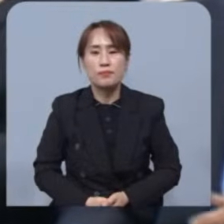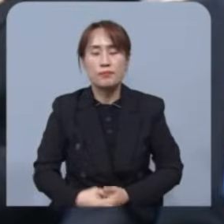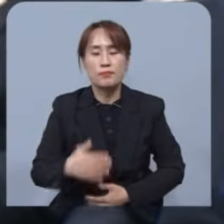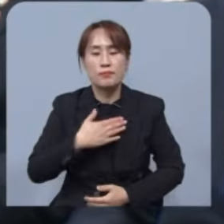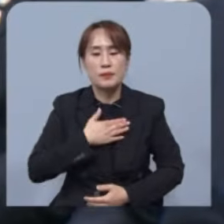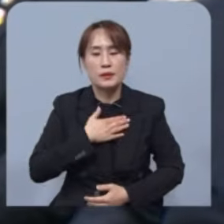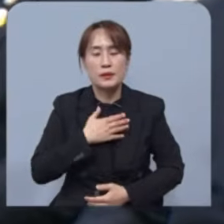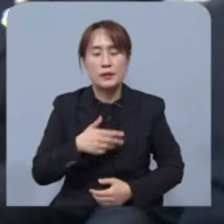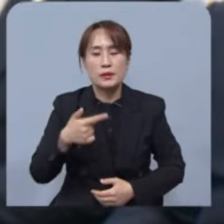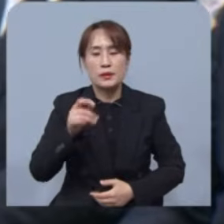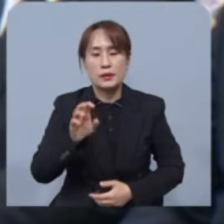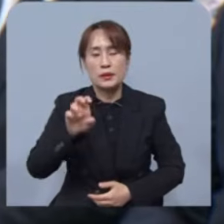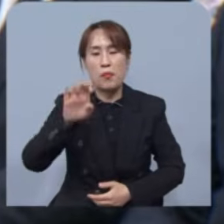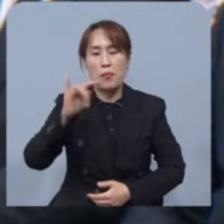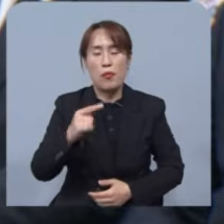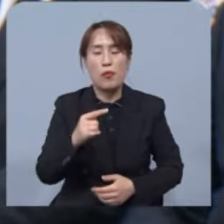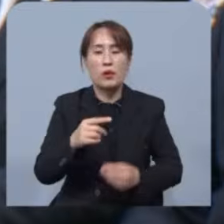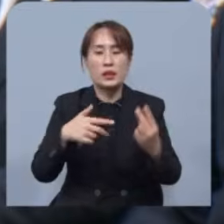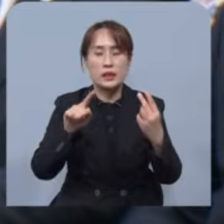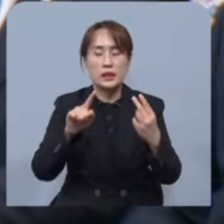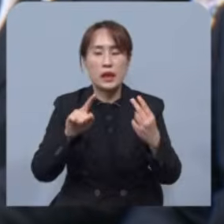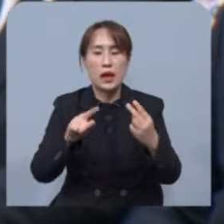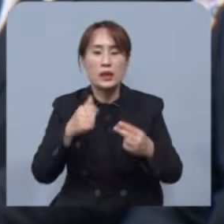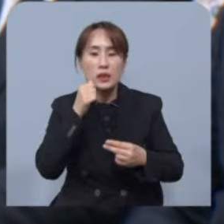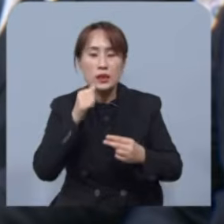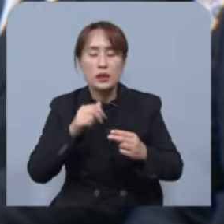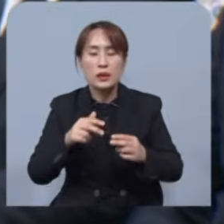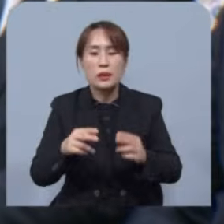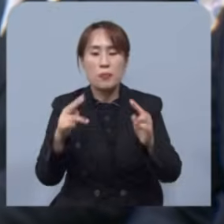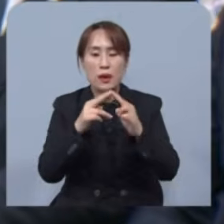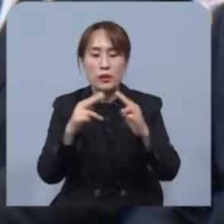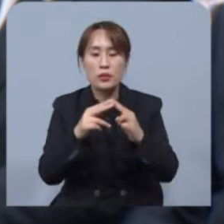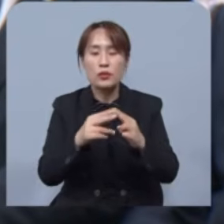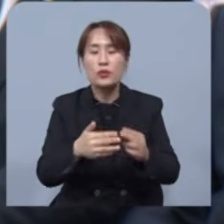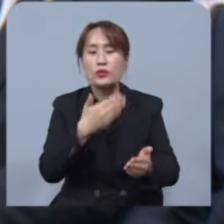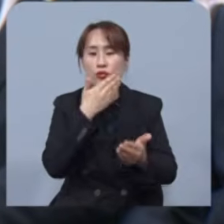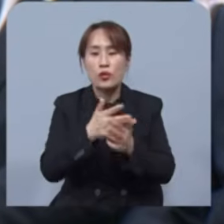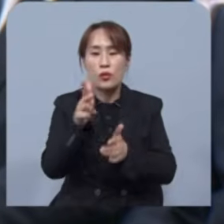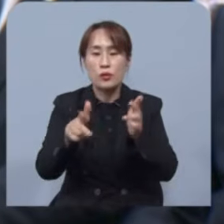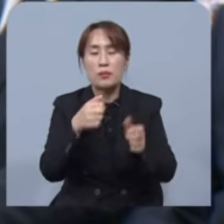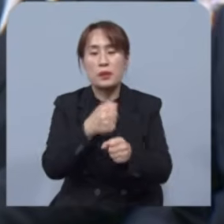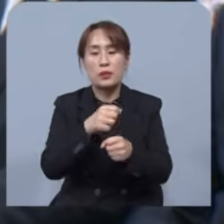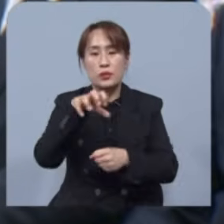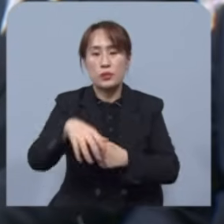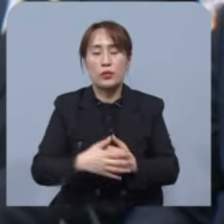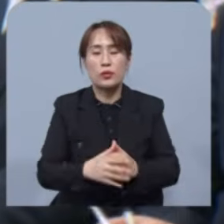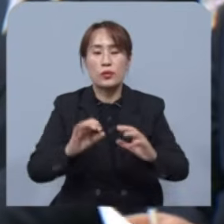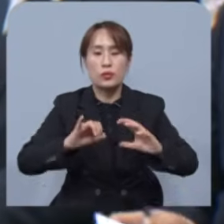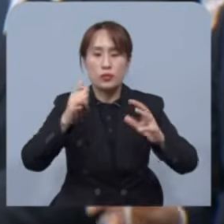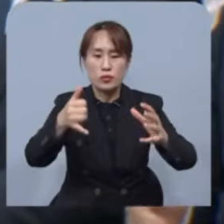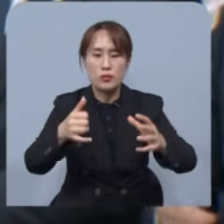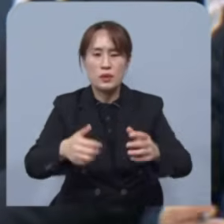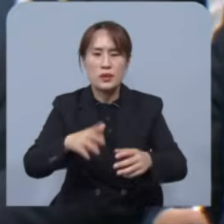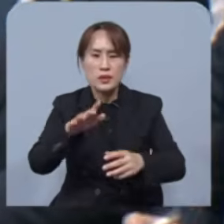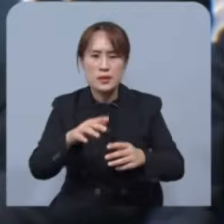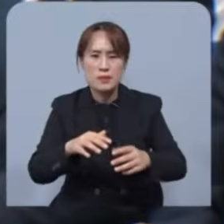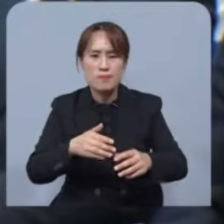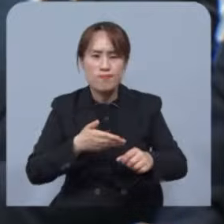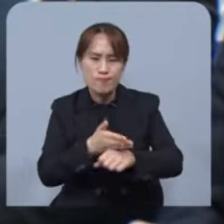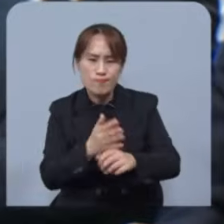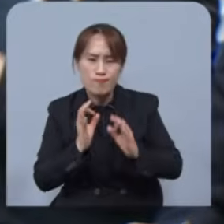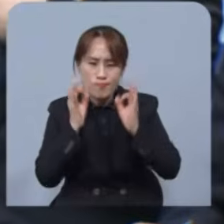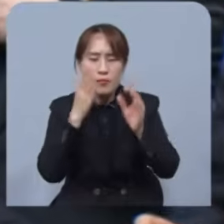저희 첨보는 2차 전지와 반도체라는 국가 전략 산업의 핵심 소재를 생산하며 글로벌 시장에서 치열하게 싸우고